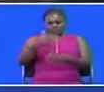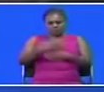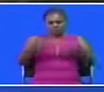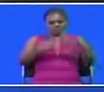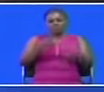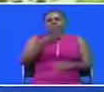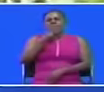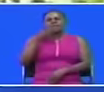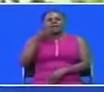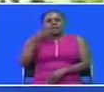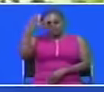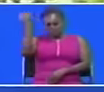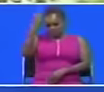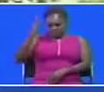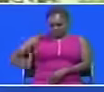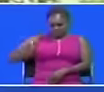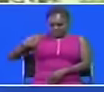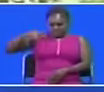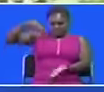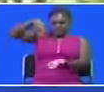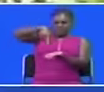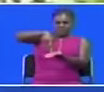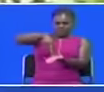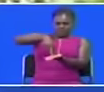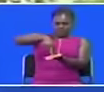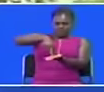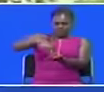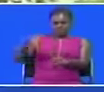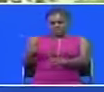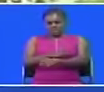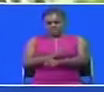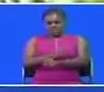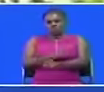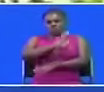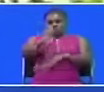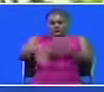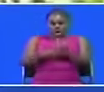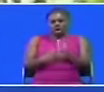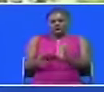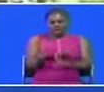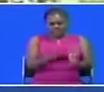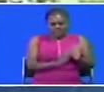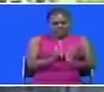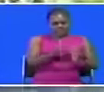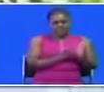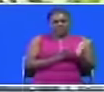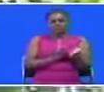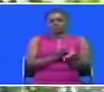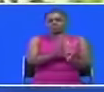port at Naivasha. Mimi nitasimama na nitumie mbinu zote za